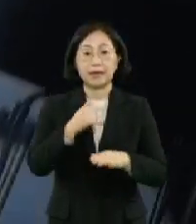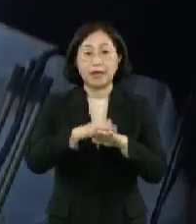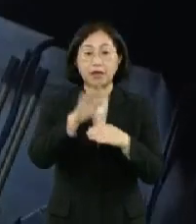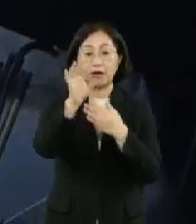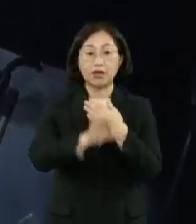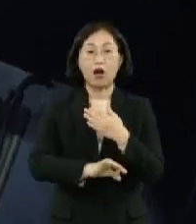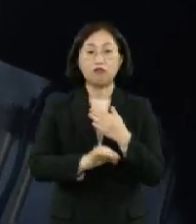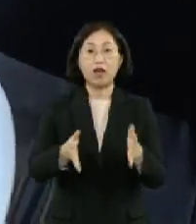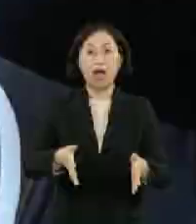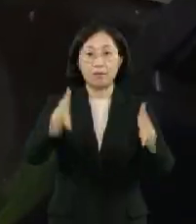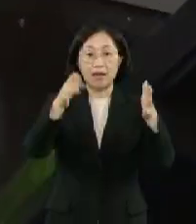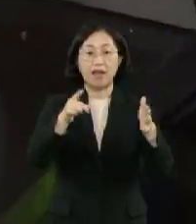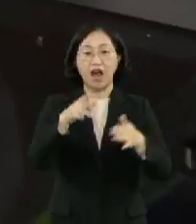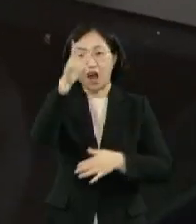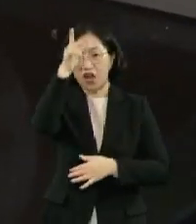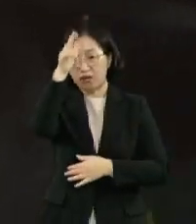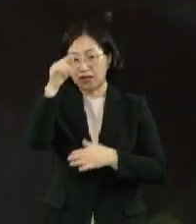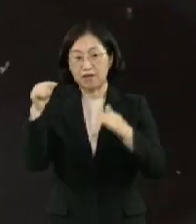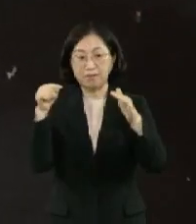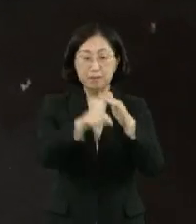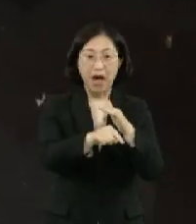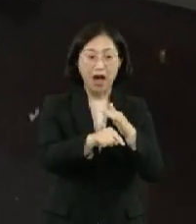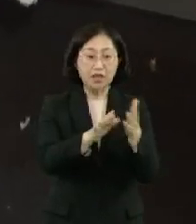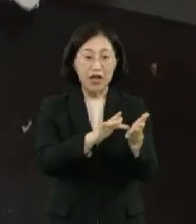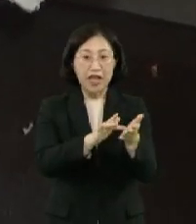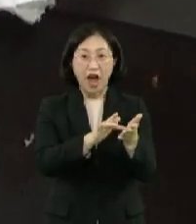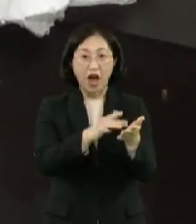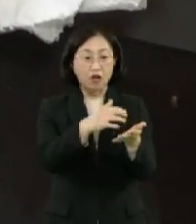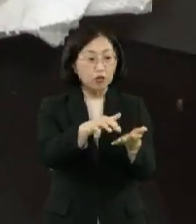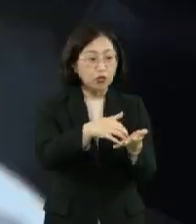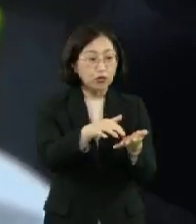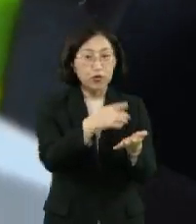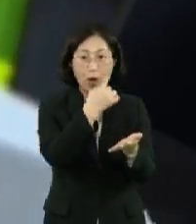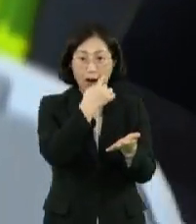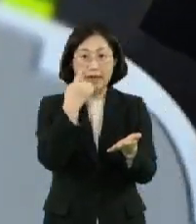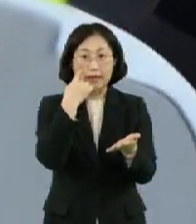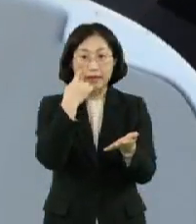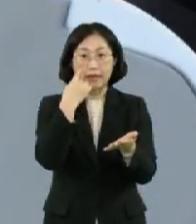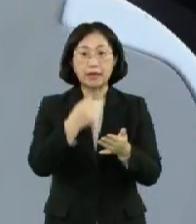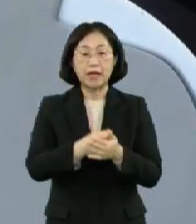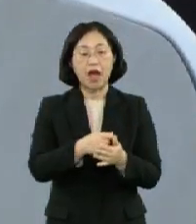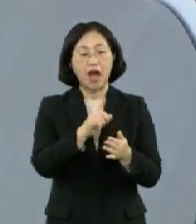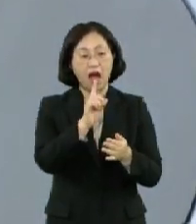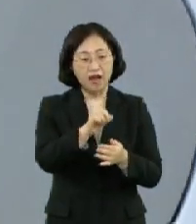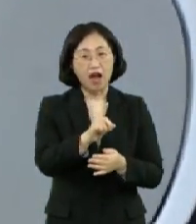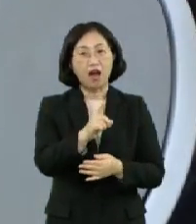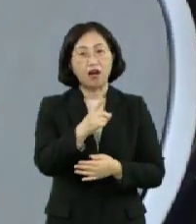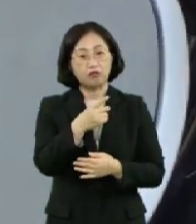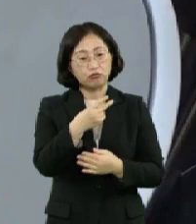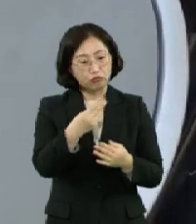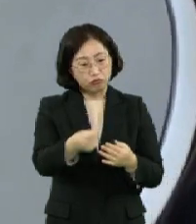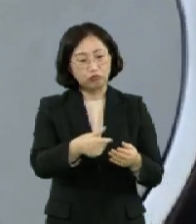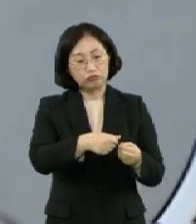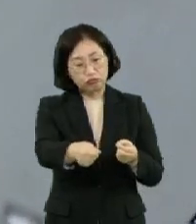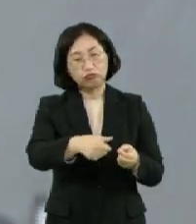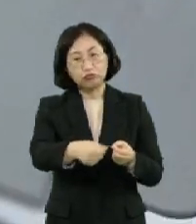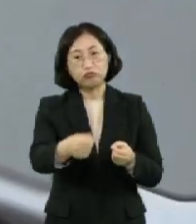대전 서구의 한 빌라. 경찰이 책장에 놓인 약봉투 개수를 확인합니다. 하나,